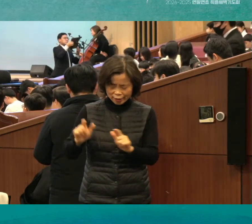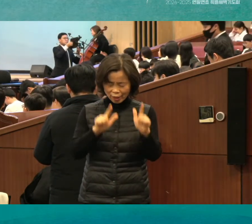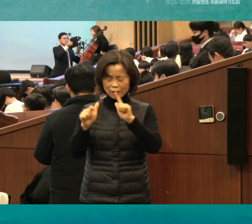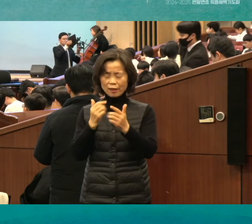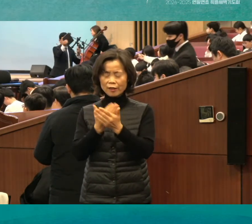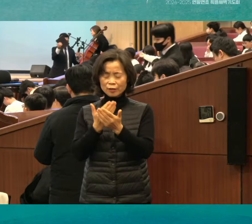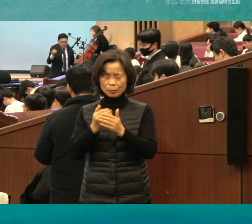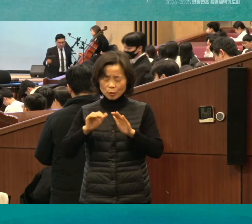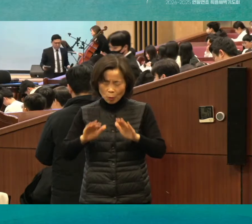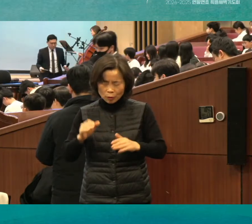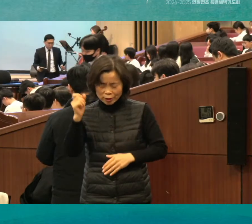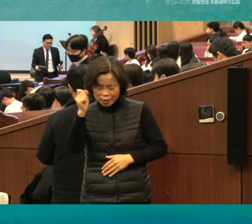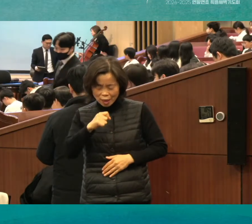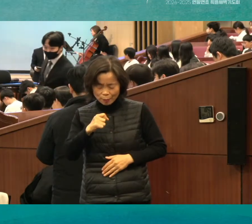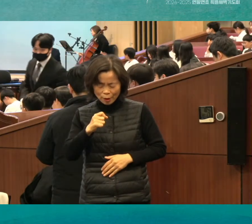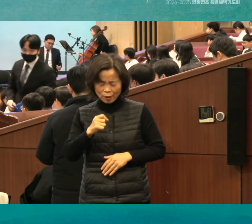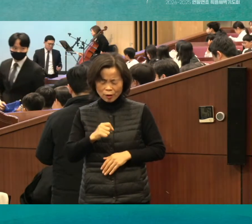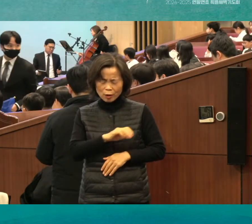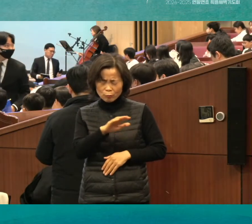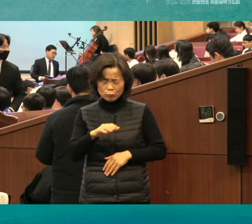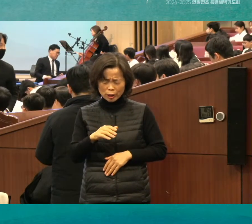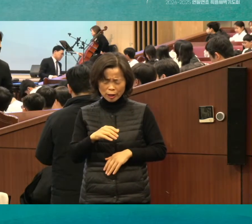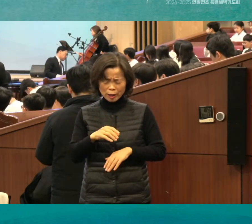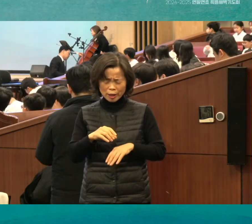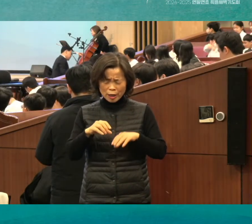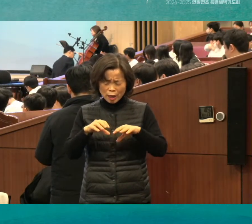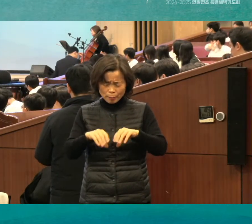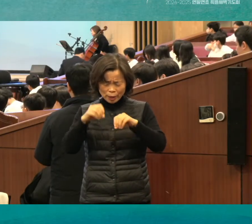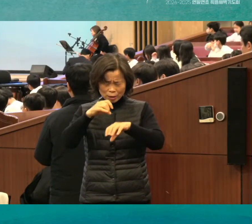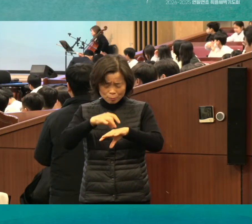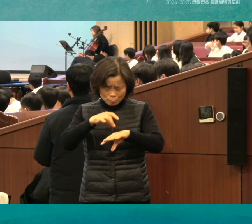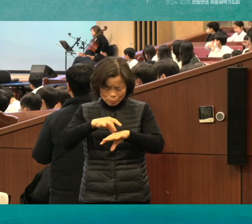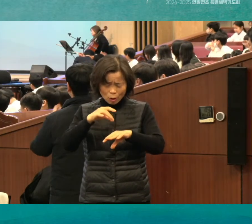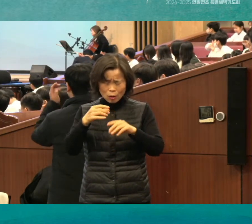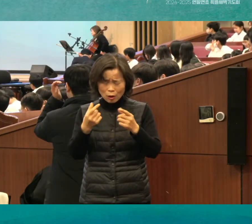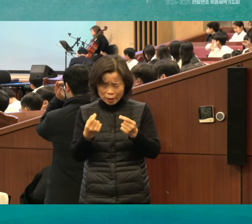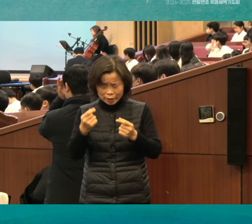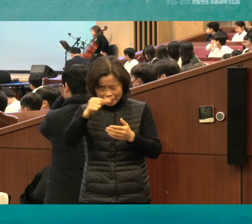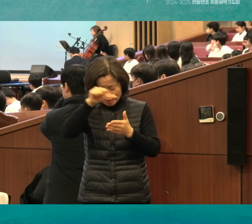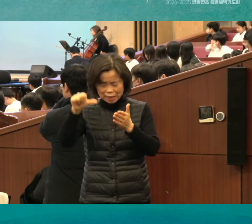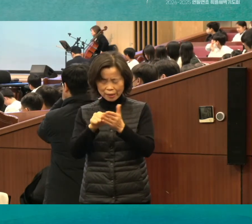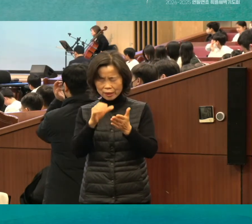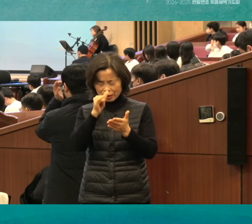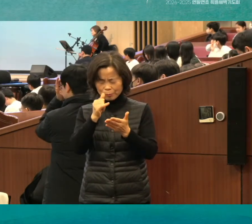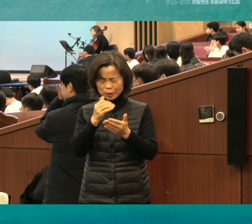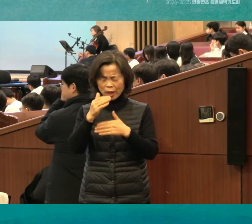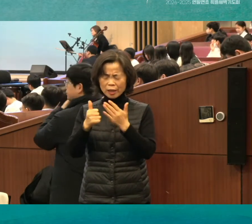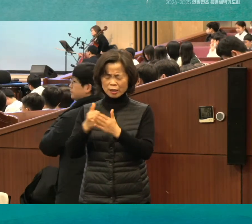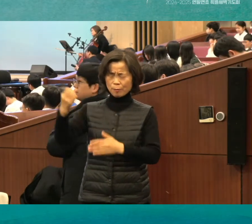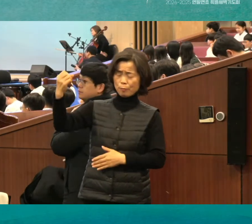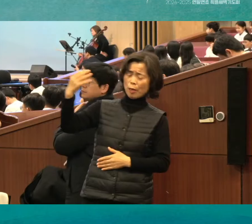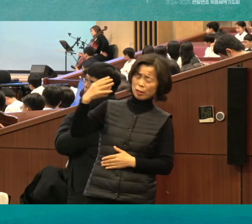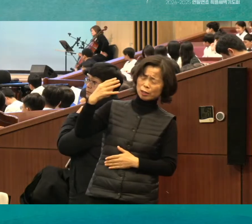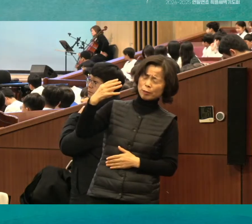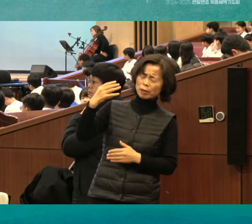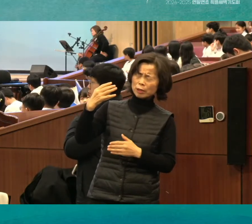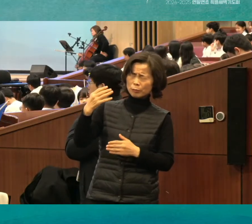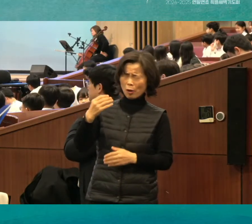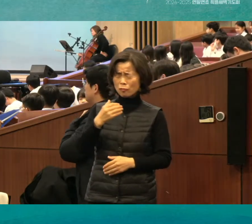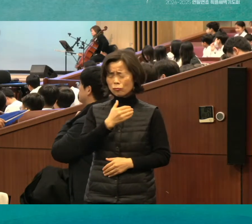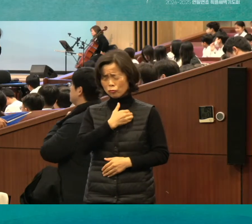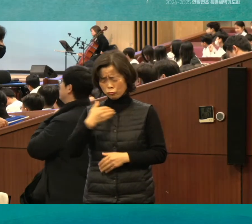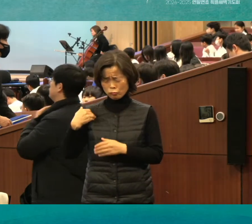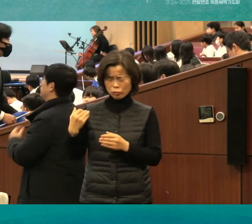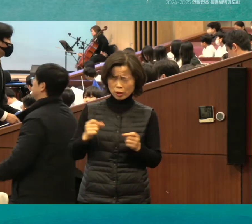하나님, 오늘 이 새벽도 마른 뼈와 같은 인생이 있습니다. 그러나 주님, 말씀이면 충분합니다. 우리에게 이 새벽